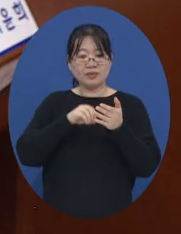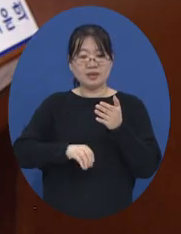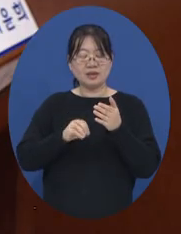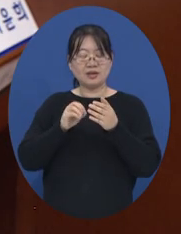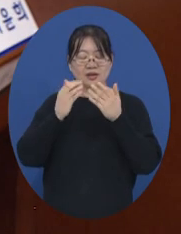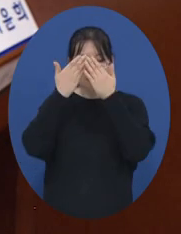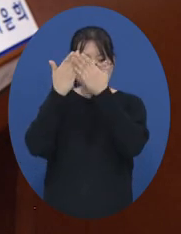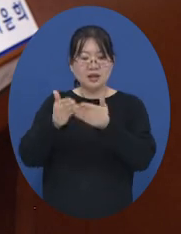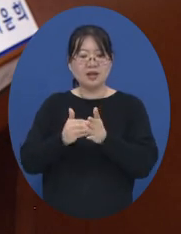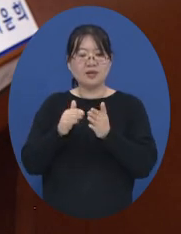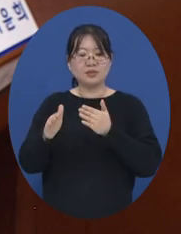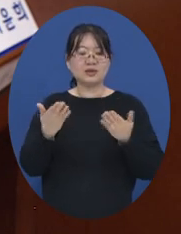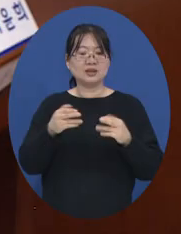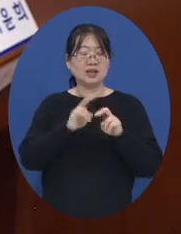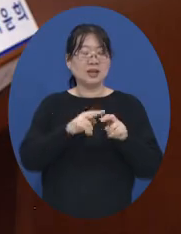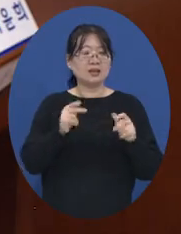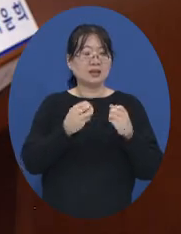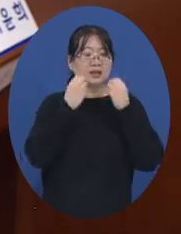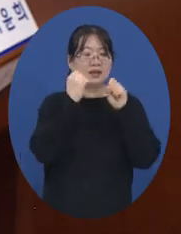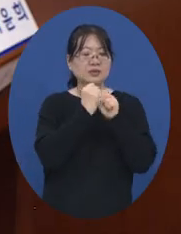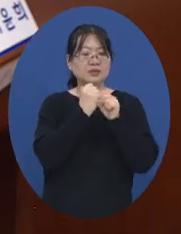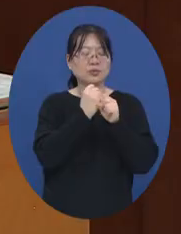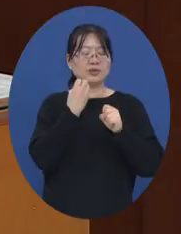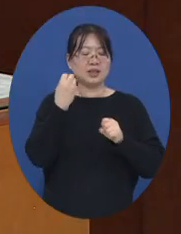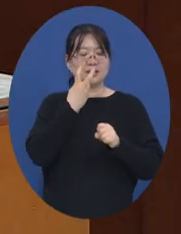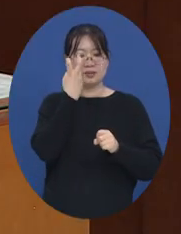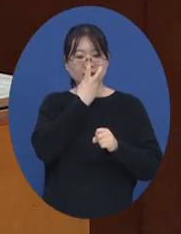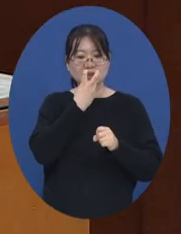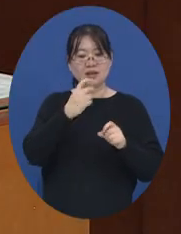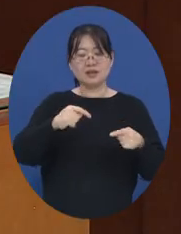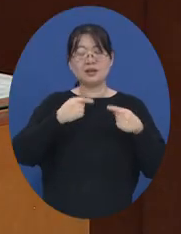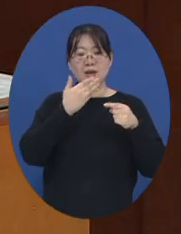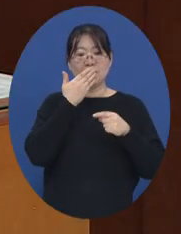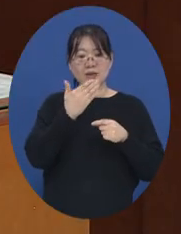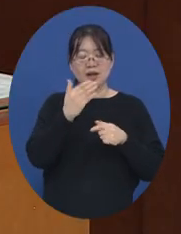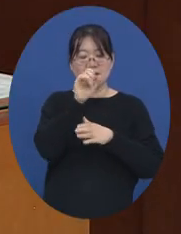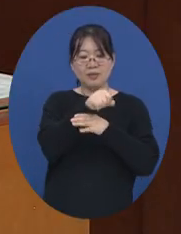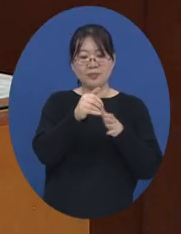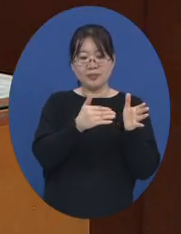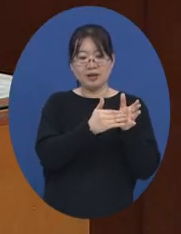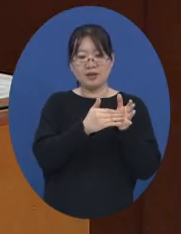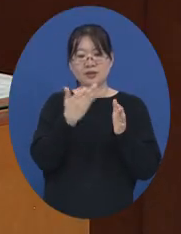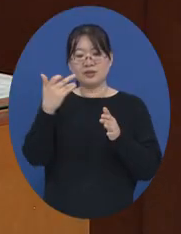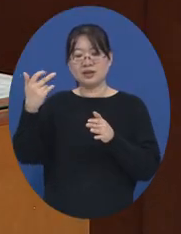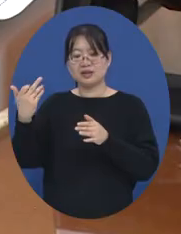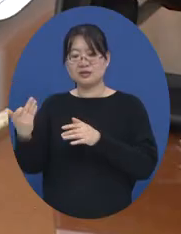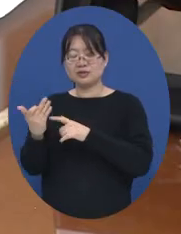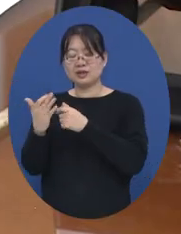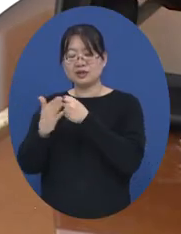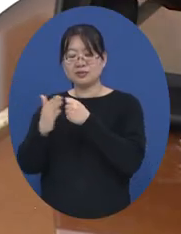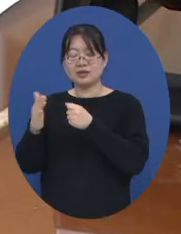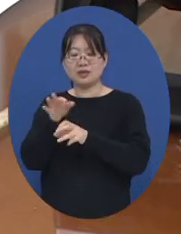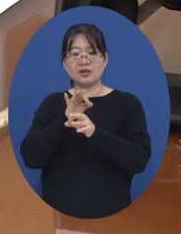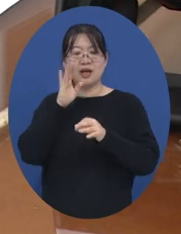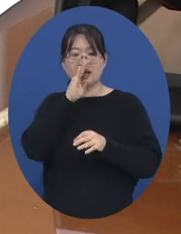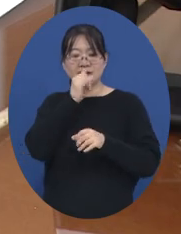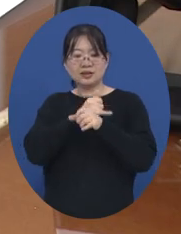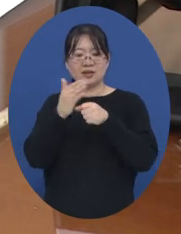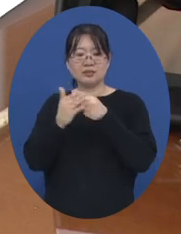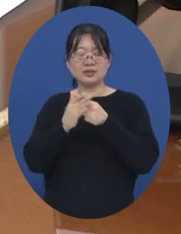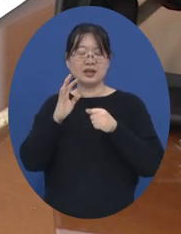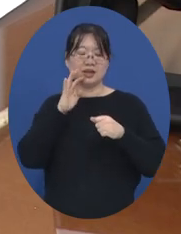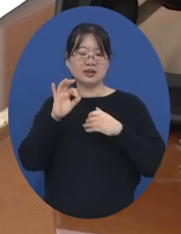일자리 창출사업 재심사 참여가 가능하도록 허용합니다 이와 함께 코로나 일부로 인한 경영 악화로 2시